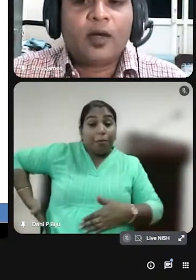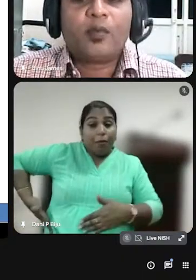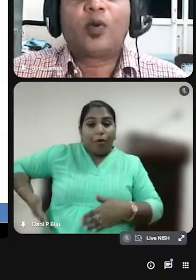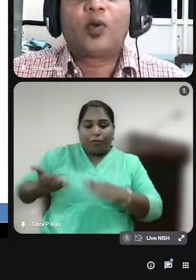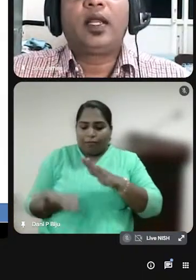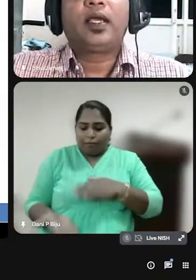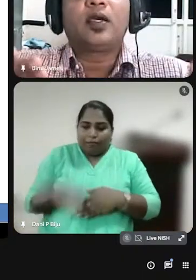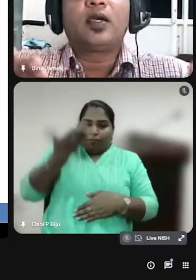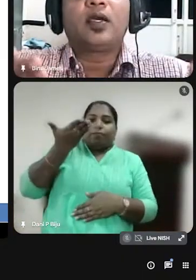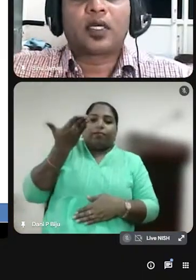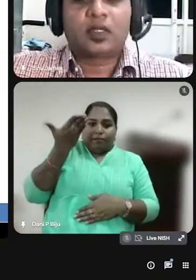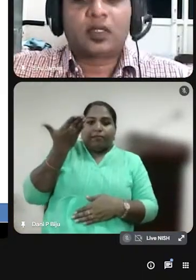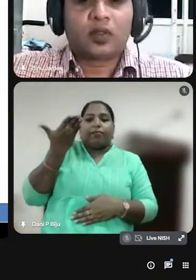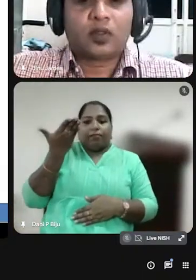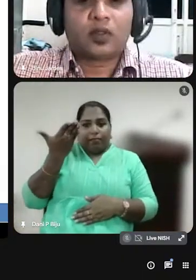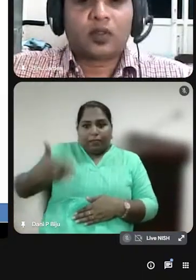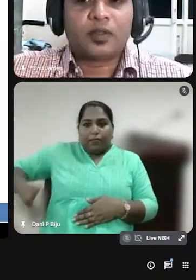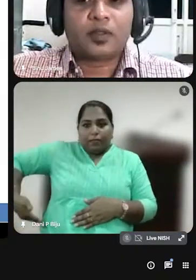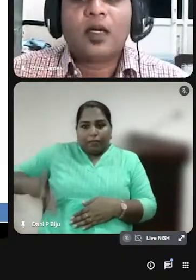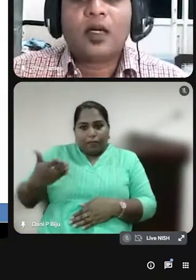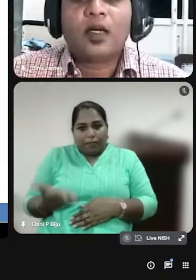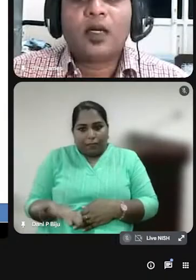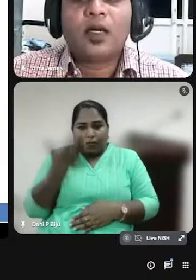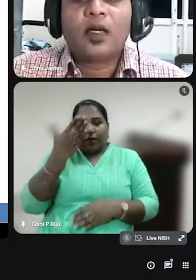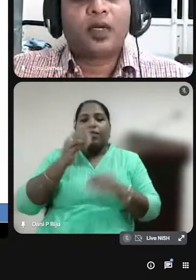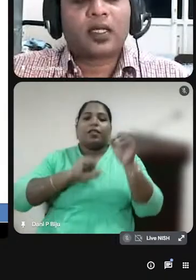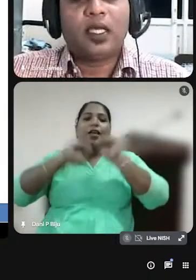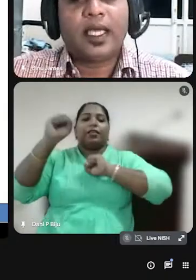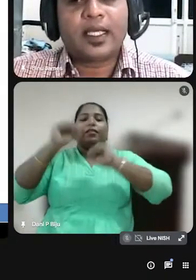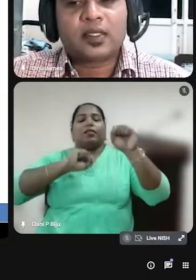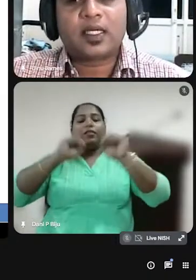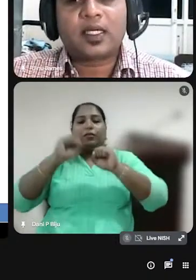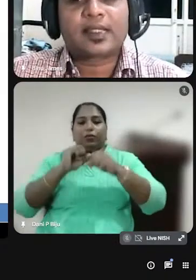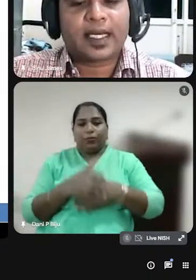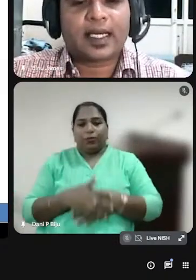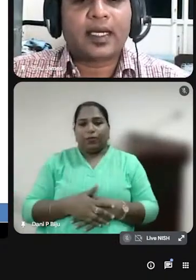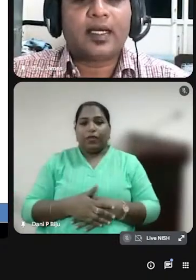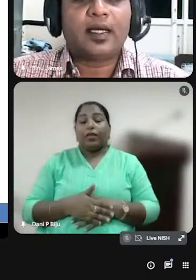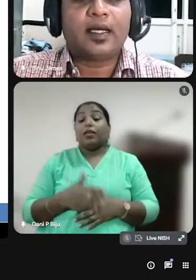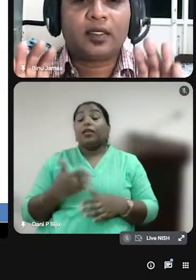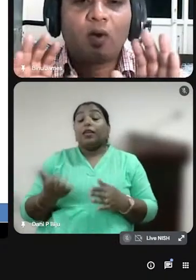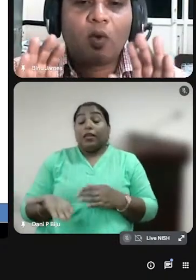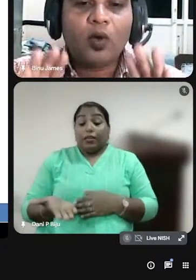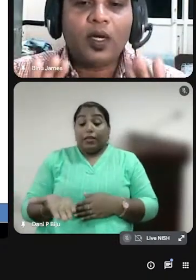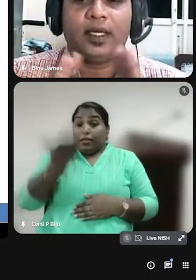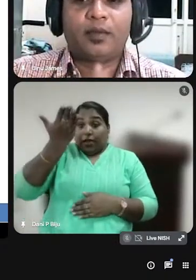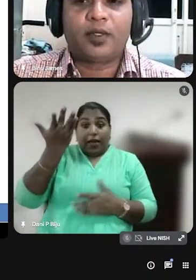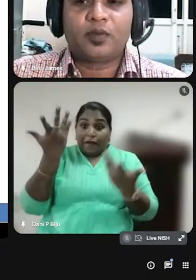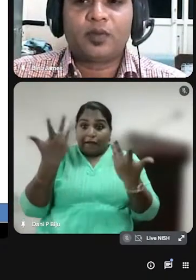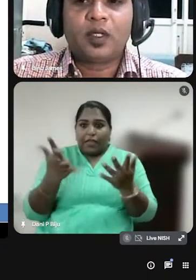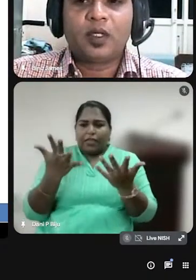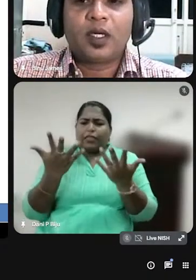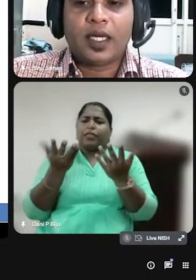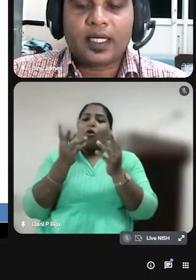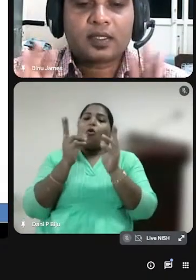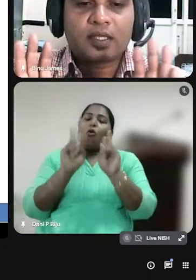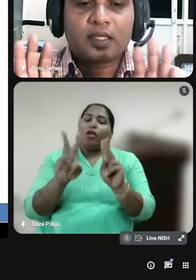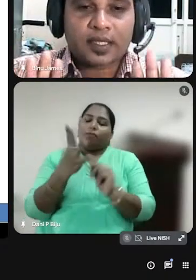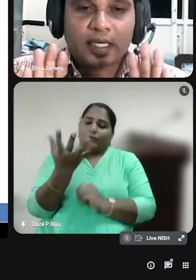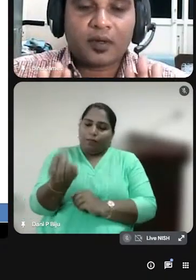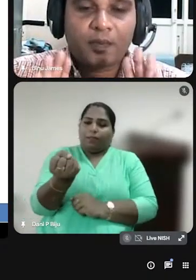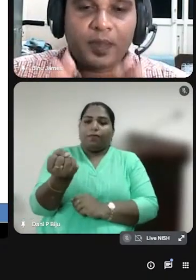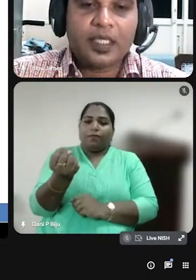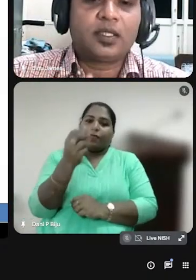അരക്കെട്ടിനെ മുകളിലേക്ക് ഉയർത്തുക എന്നുള്ളതാണ്. മുകളിലേക്ക് ഉയർത്തി എത്ര സെക്കൻഡ് അത് ഹോൾഡ് ചെയ്യാൻ പറ്റും